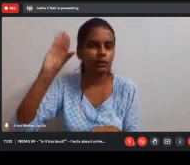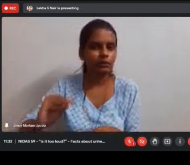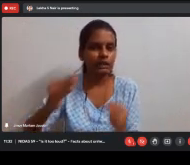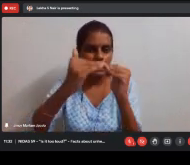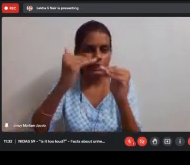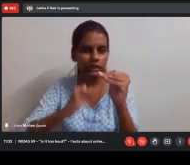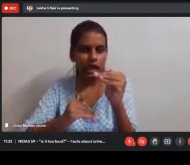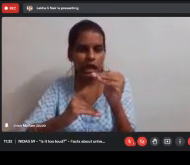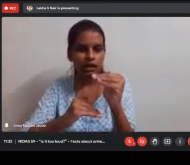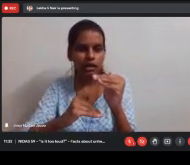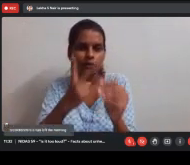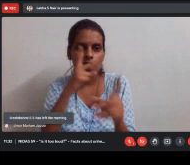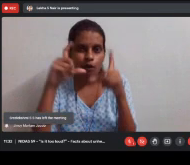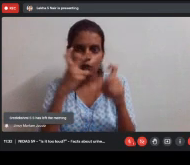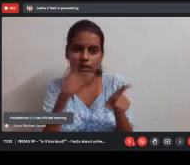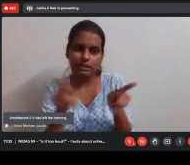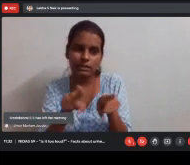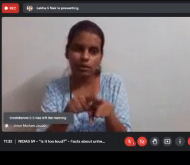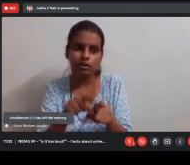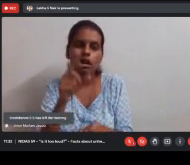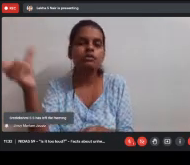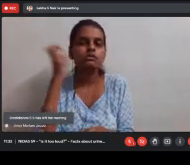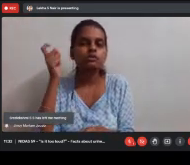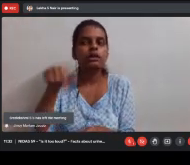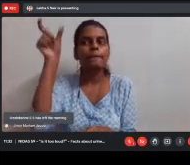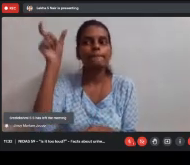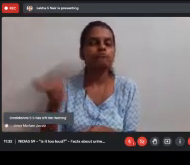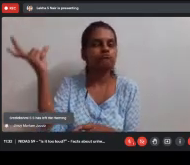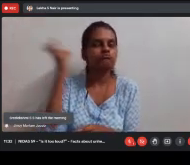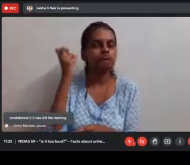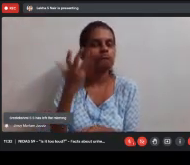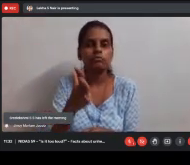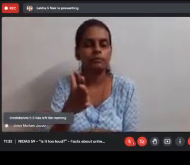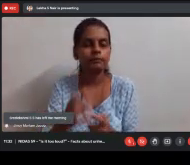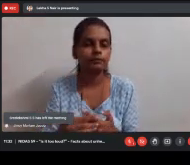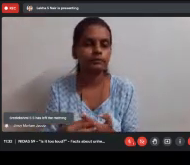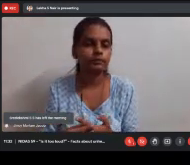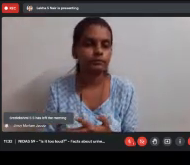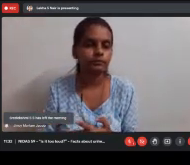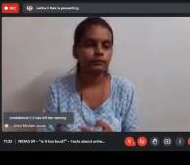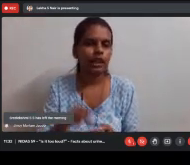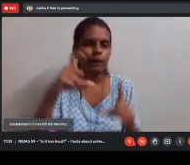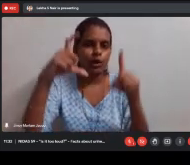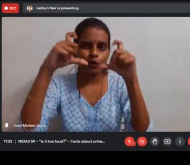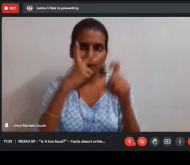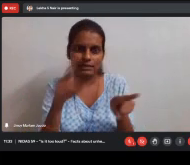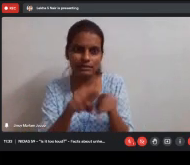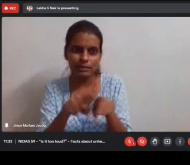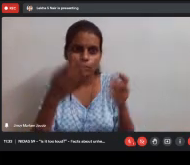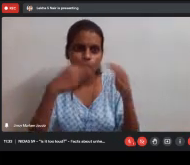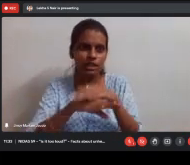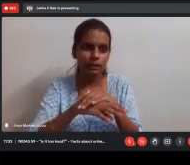ശബ്ദങ്ങൾ കേൾക്കാൻ പറ്റും, ഇതാണ് കേഴുക്കുറവ് കാണിക്കുന്നത്. ഇദ്ദേഹത്തിന് ഇത്രയും കേഴുക്കുറവുണ്ട്, അതായത് ഈ ഗ്രാഫിൽ ഈ വരച്ചേക്കുന്നതാണ് കേഴുക്കുറവ് എങ്കിൽ